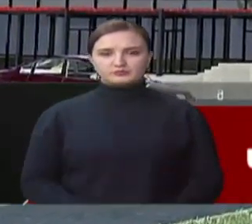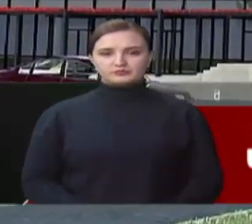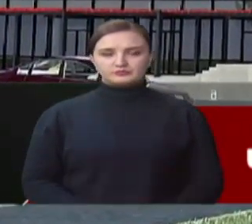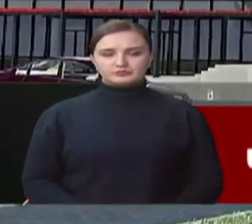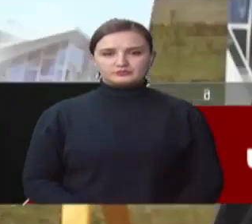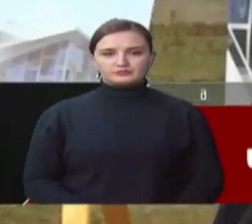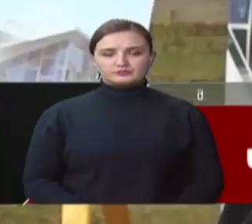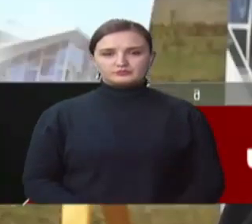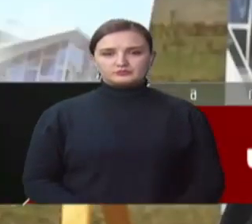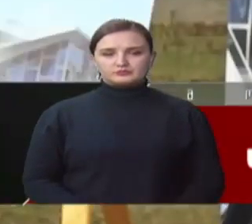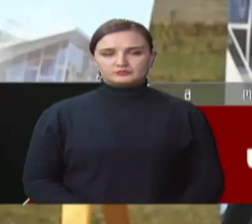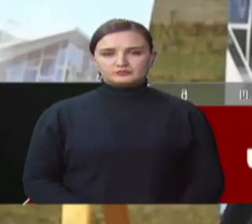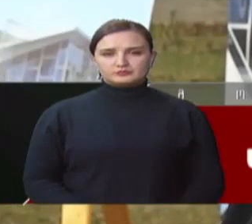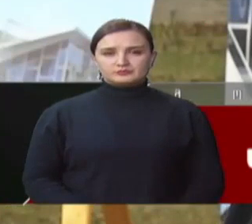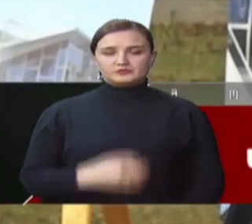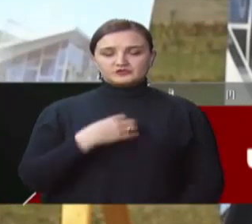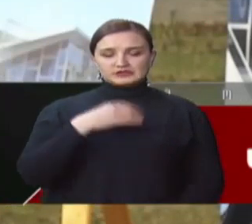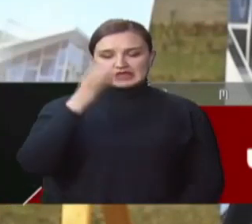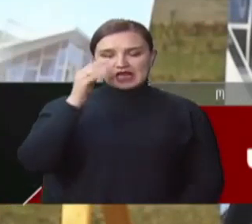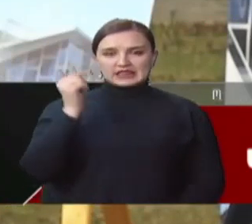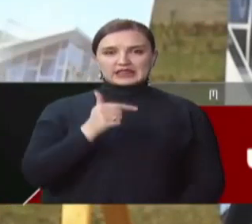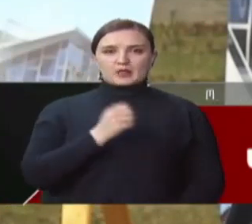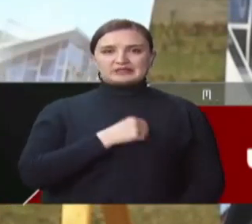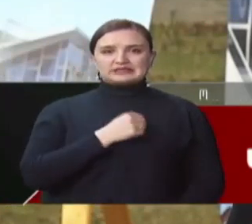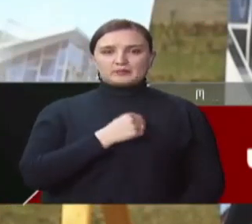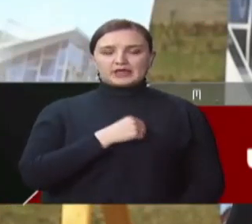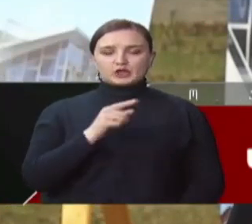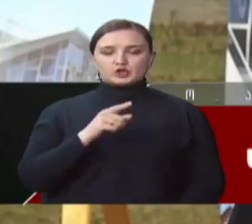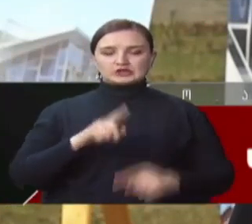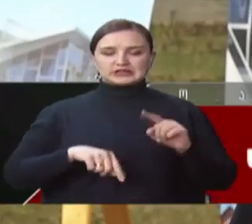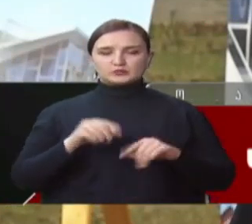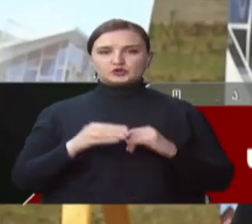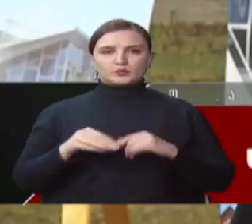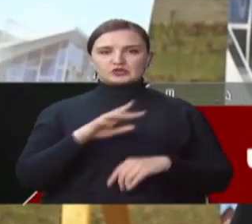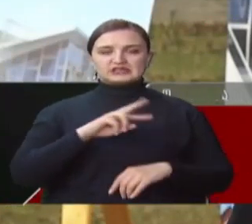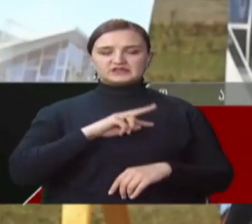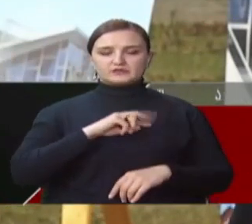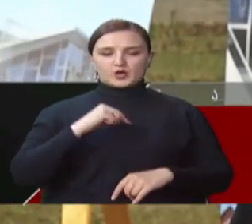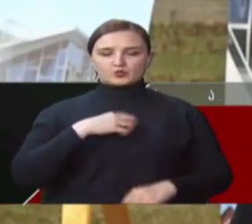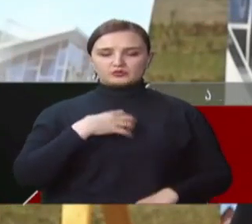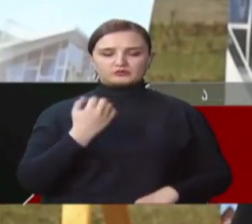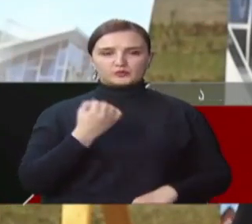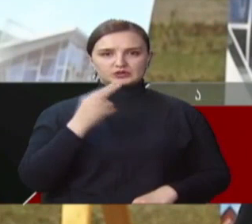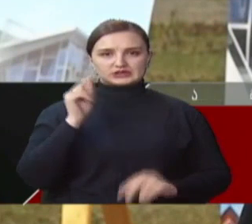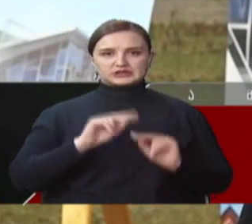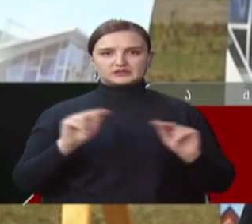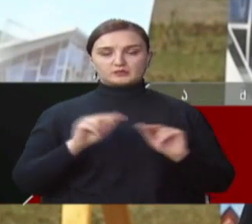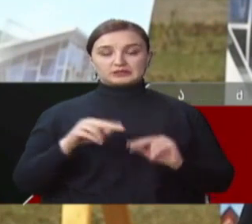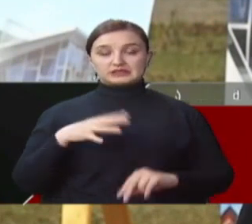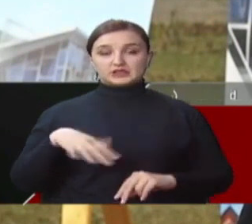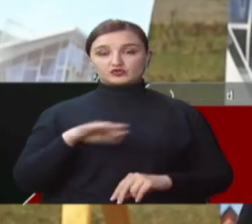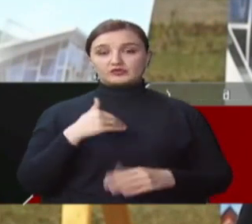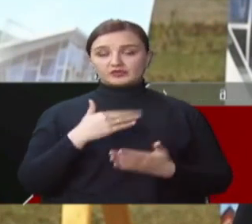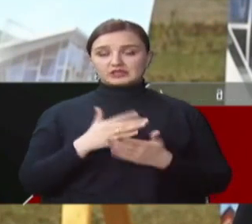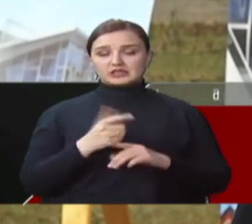Ძალიან მნიშვნელოვანია განათლება, სამხედრო სულისკვეთება და პატრიოტული სულისკვეთების სასწავლებლები საქართველოში. Თქვენ იცით, რომ ჩვენ